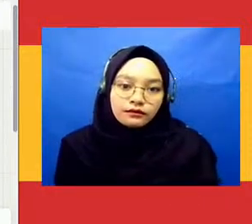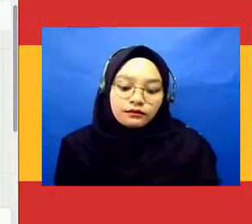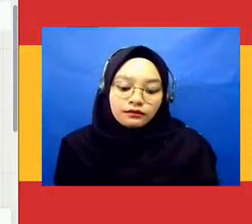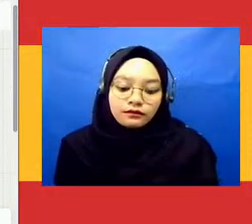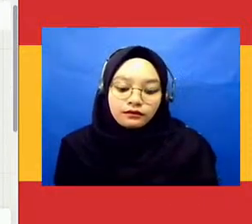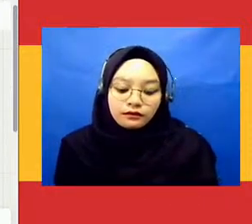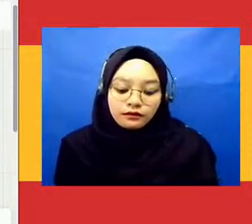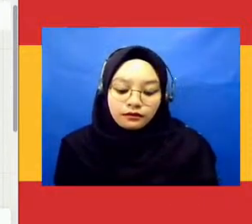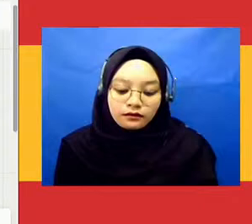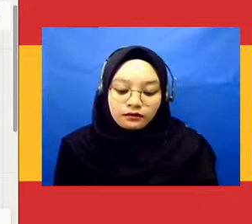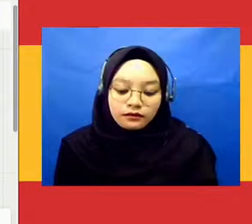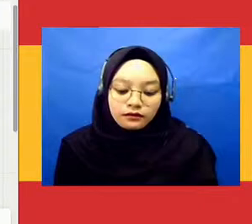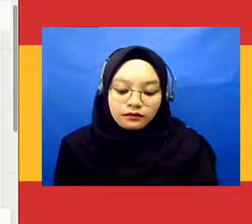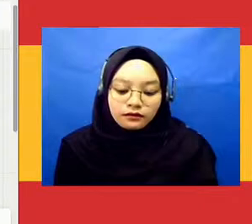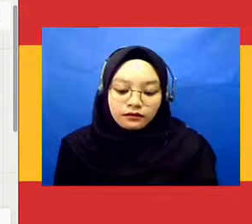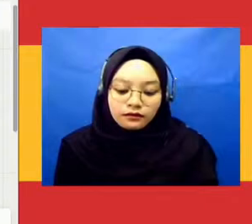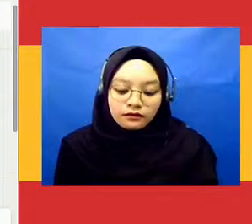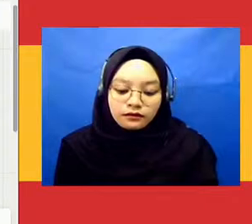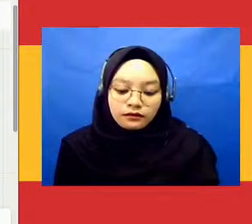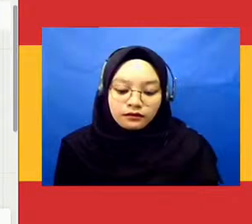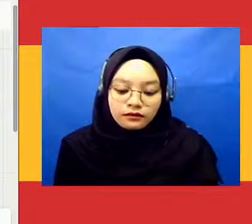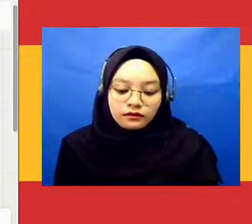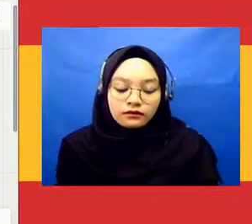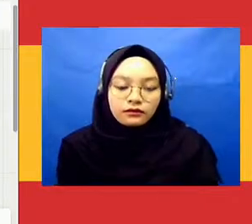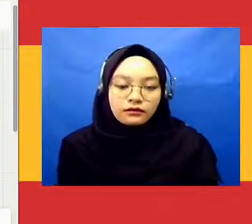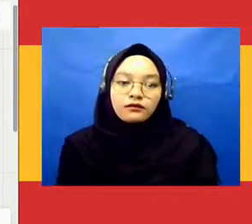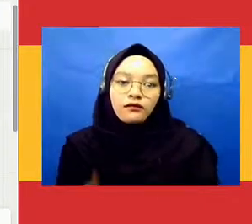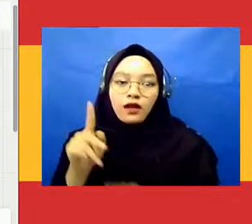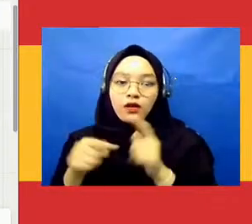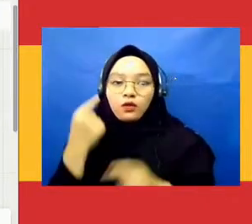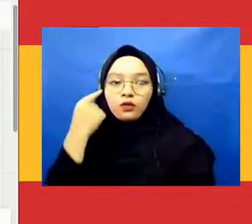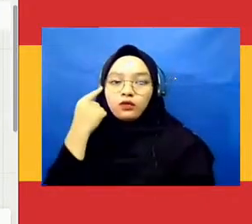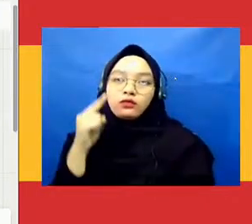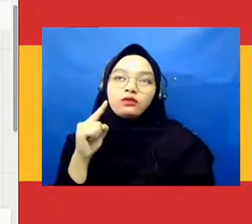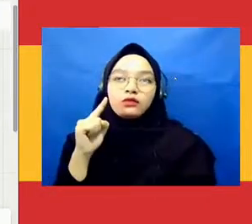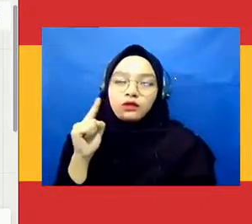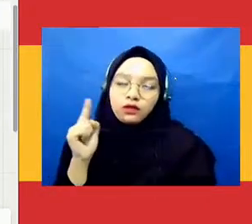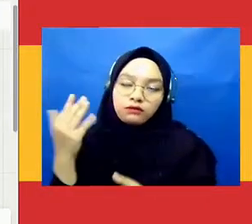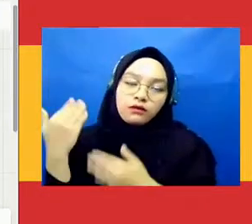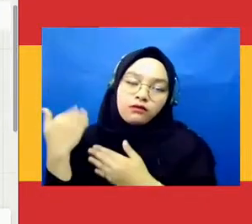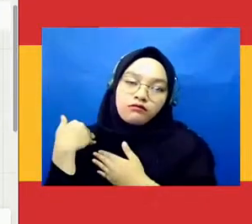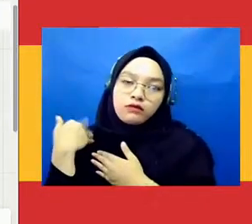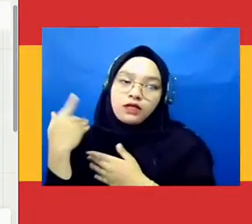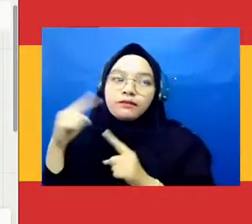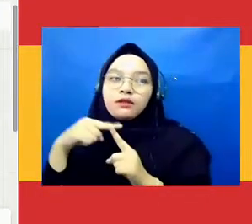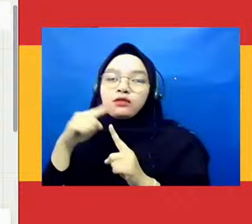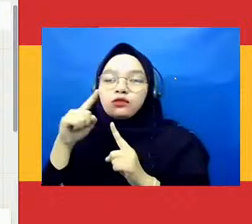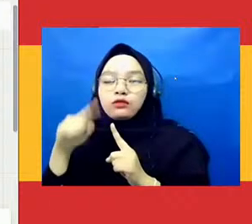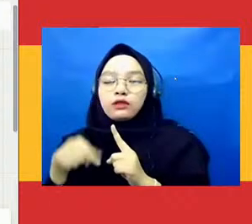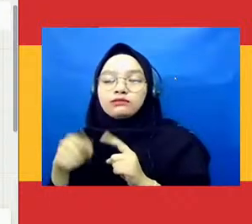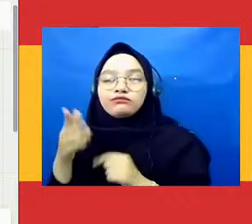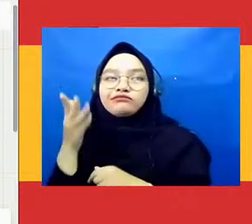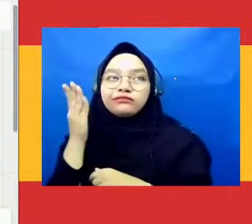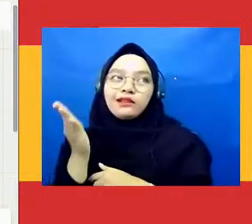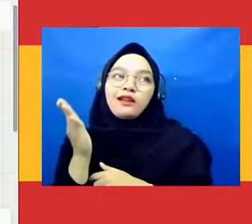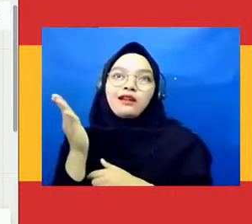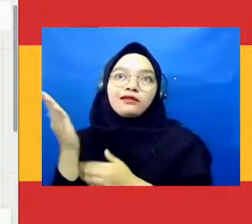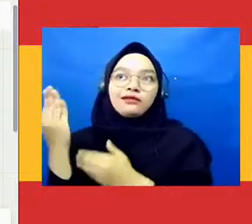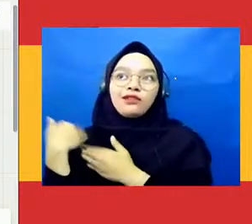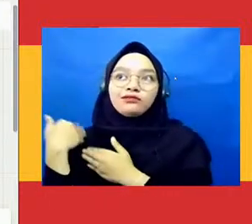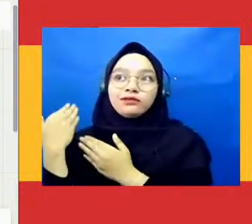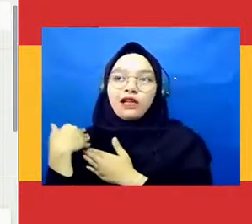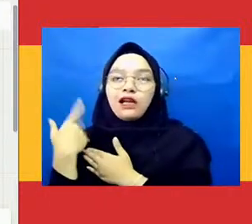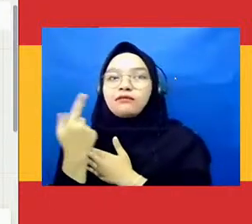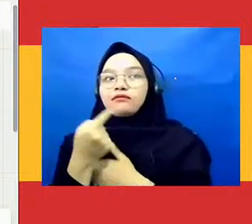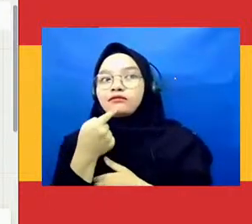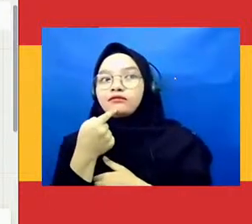kalau untuk duty bearers, nah itu dia bertanggung jawab untuk masalah atau dampak